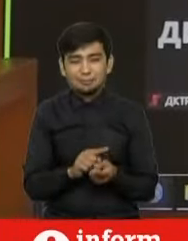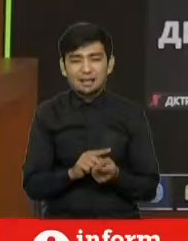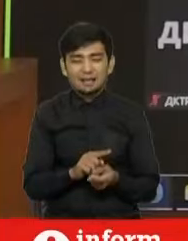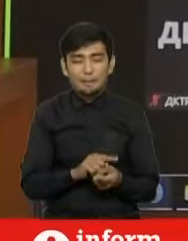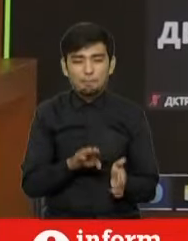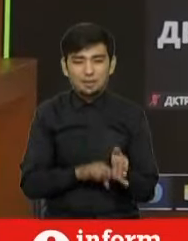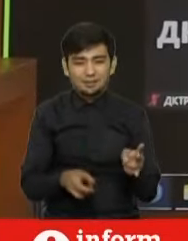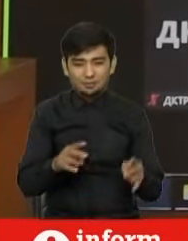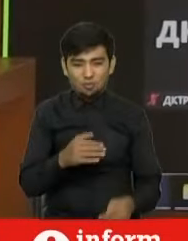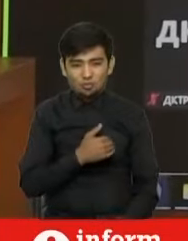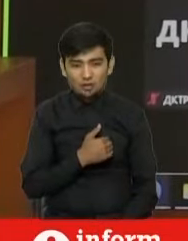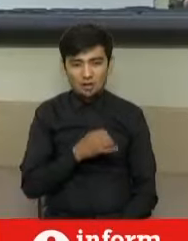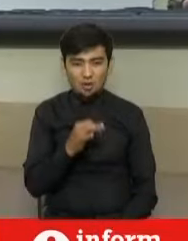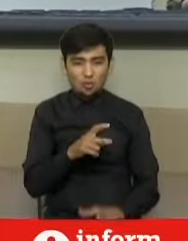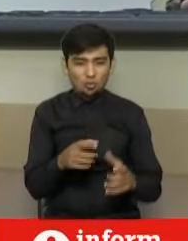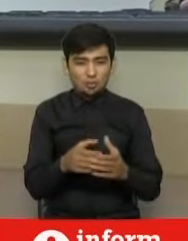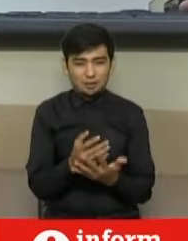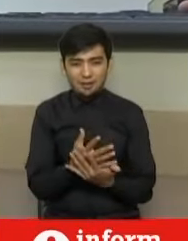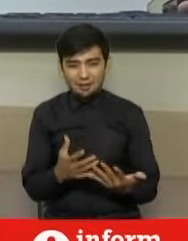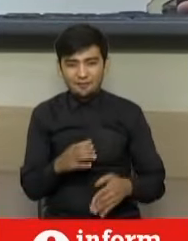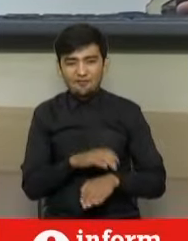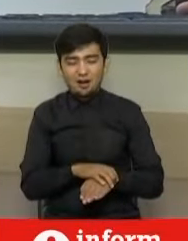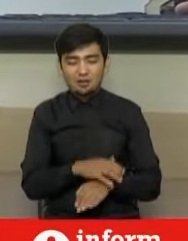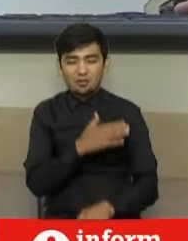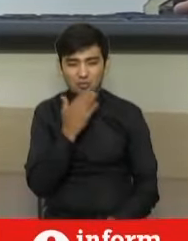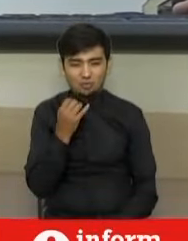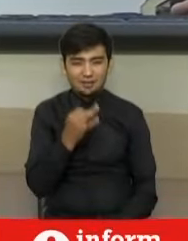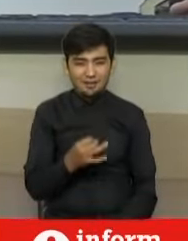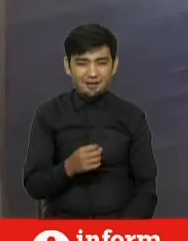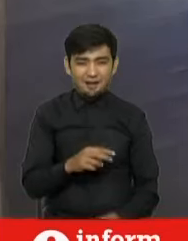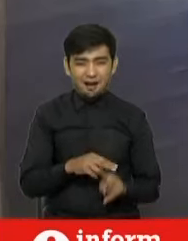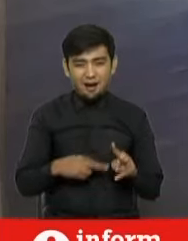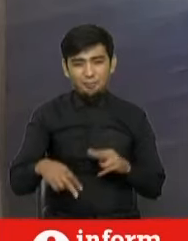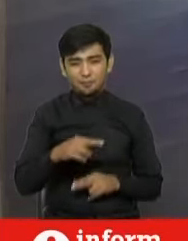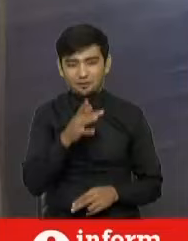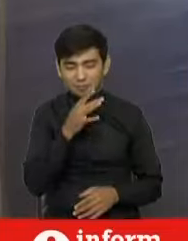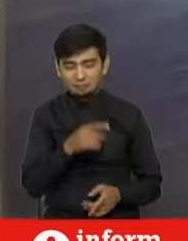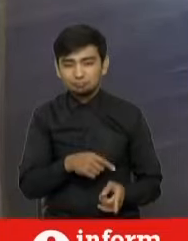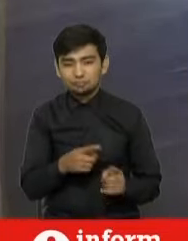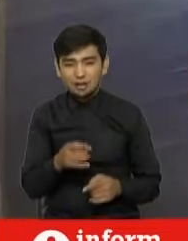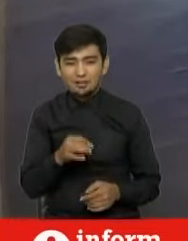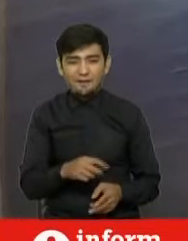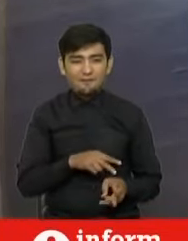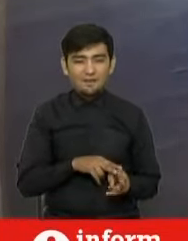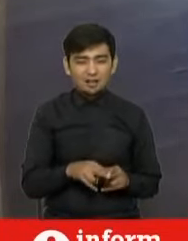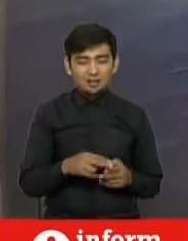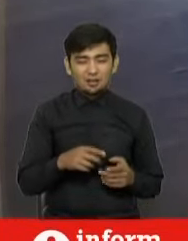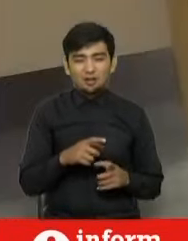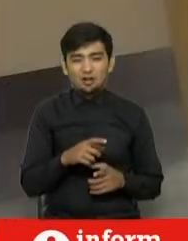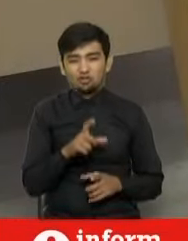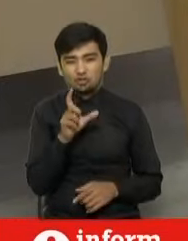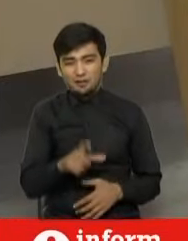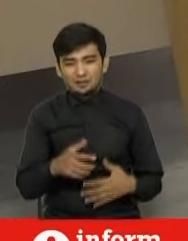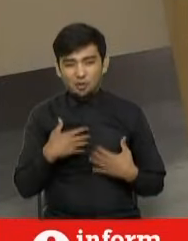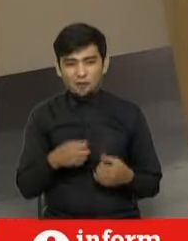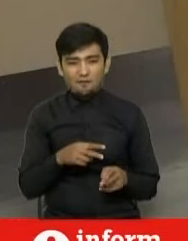Себебі бастамашыл топтың айтқан уәждері дәлел таппаған. Демек бірыңғай уақыт белдеуіне көшу кісі денсаулығына кері әсерін тигізіп жатқан жоқ.